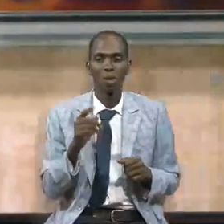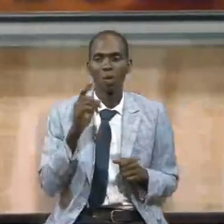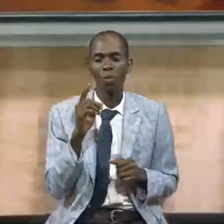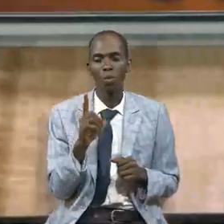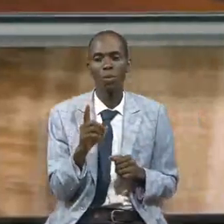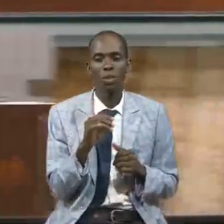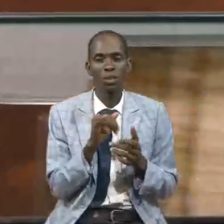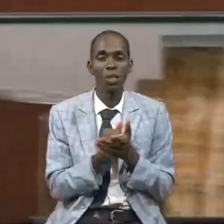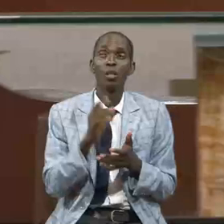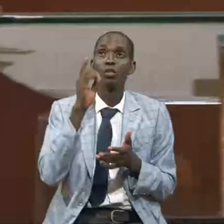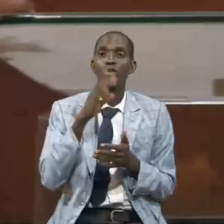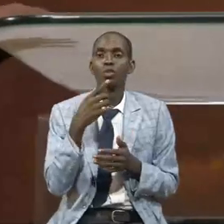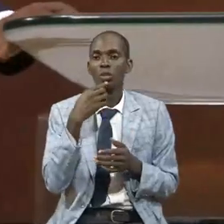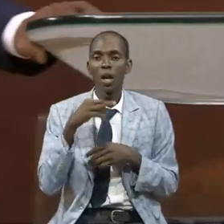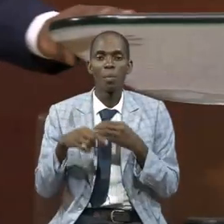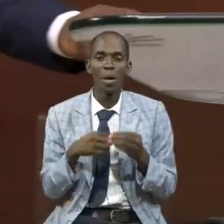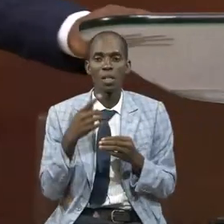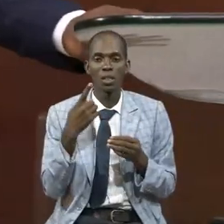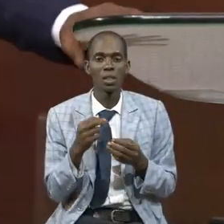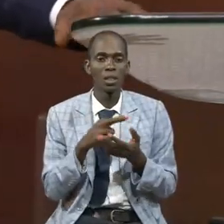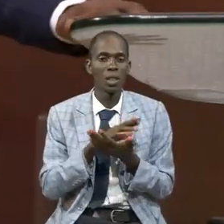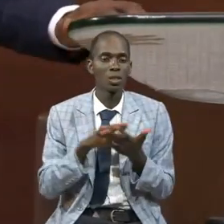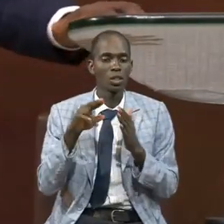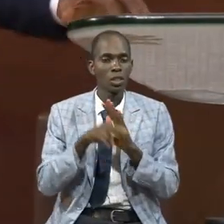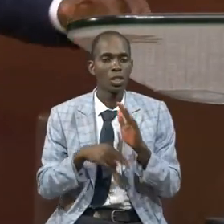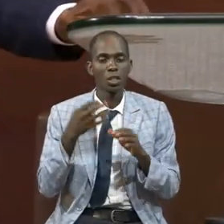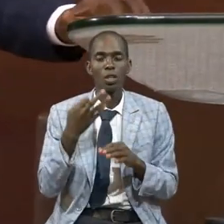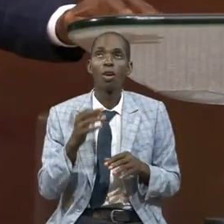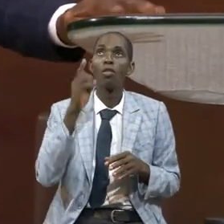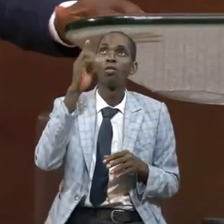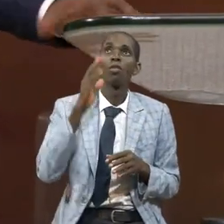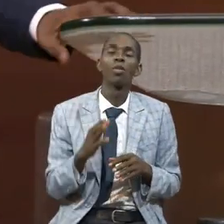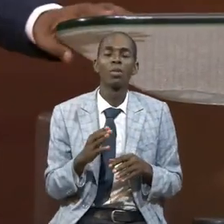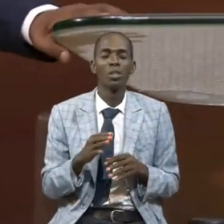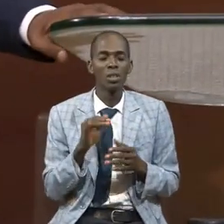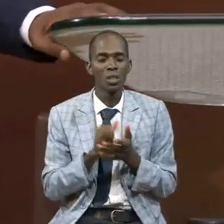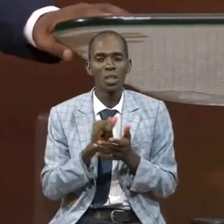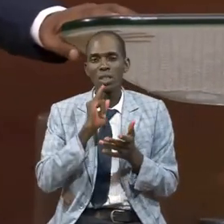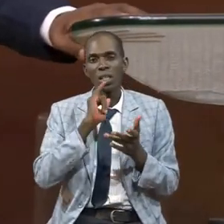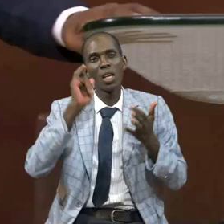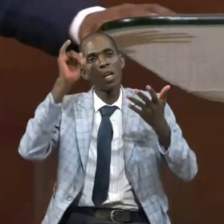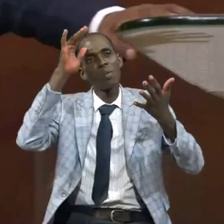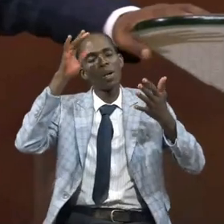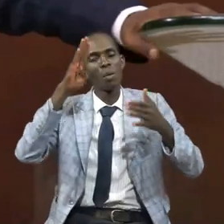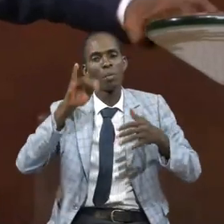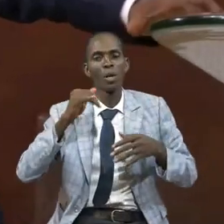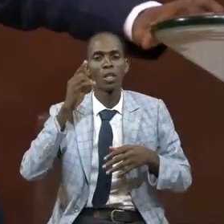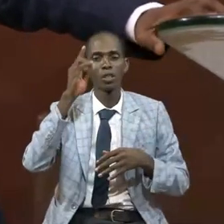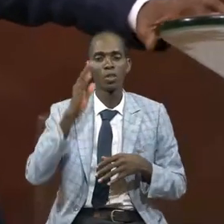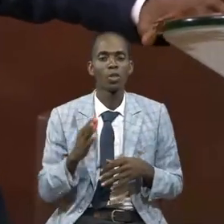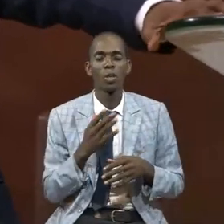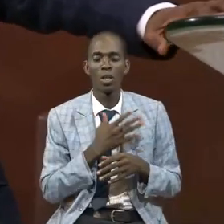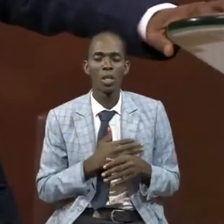a parlé de la justice de Dieu, la justice espérée par Dieu. Alors, il a vu